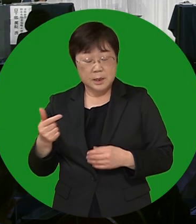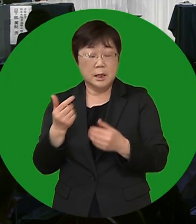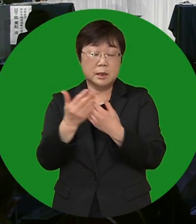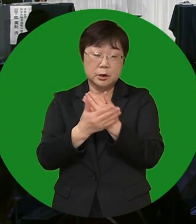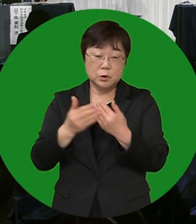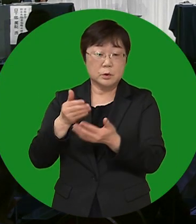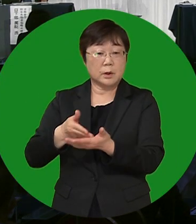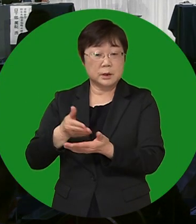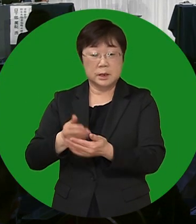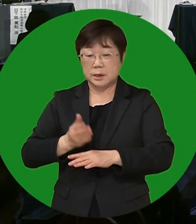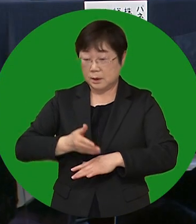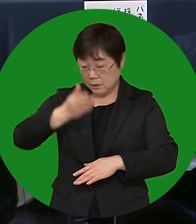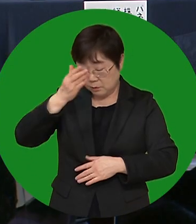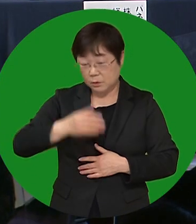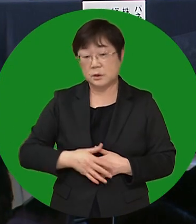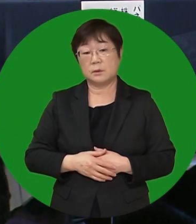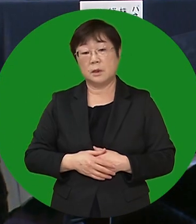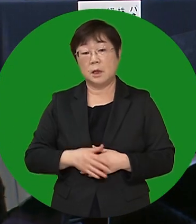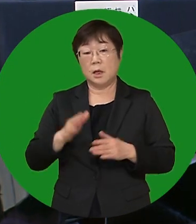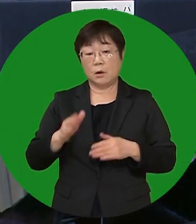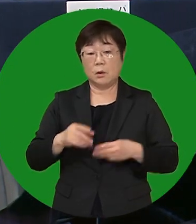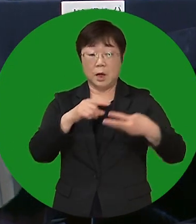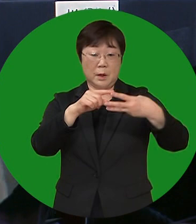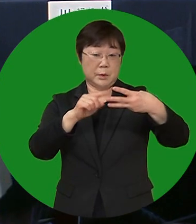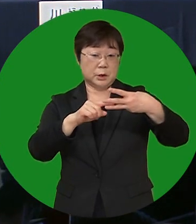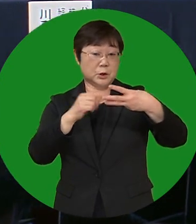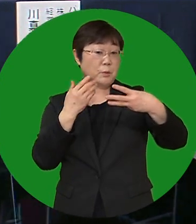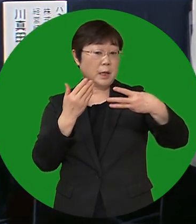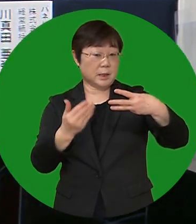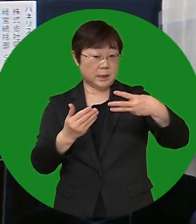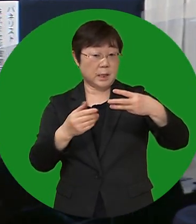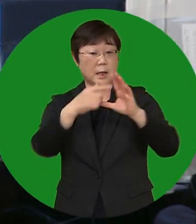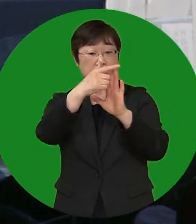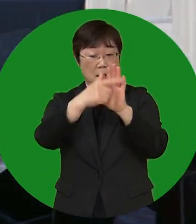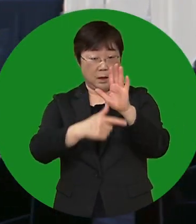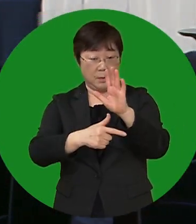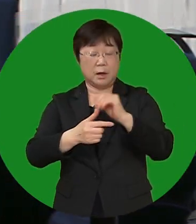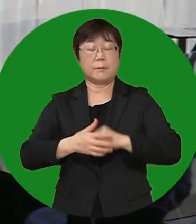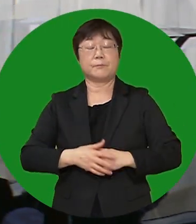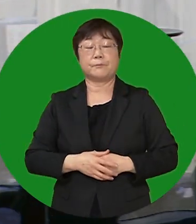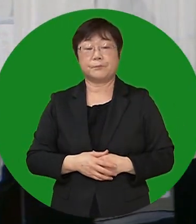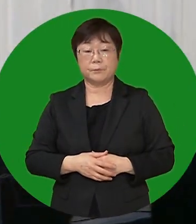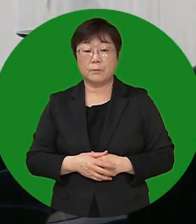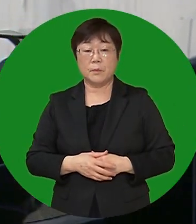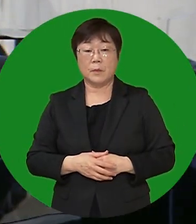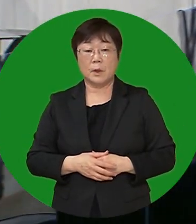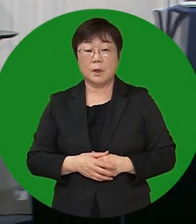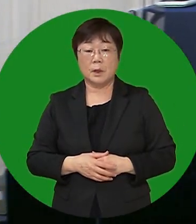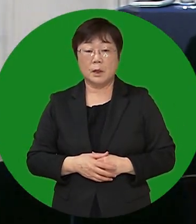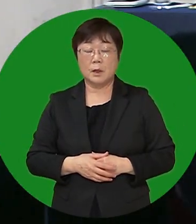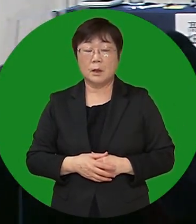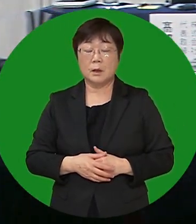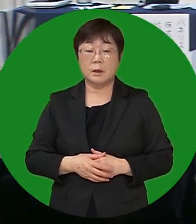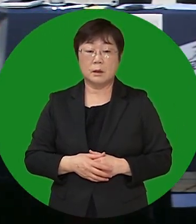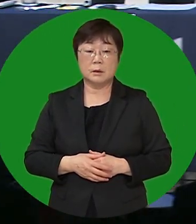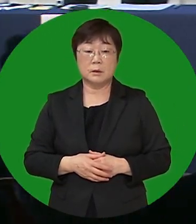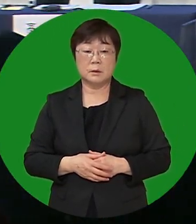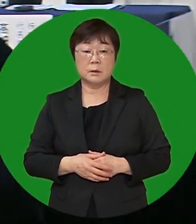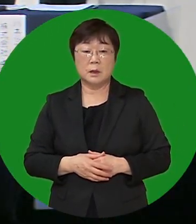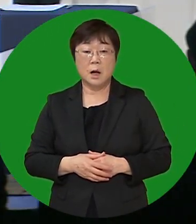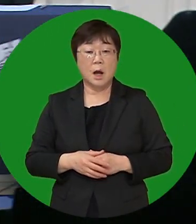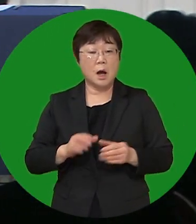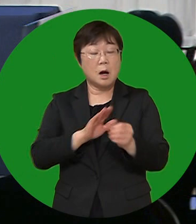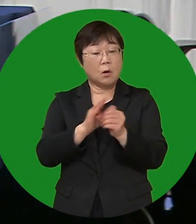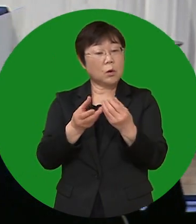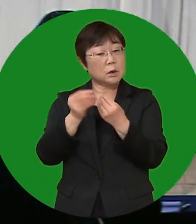貴重なお話どうもありがとうございました今度は3つ目の今回表記者なかったこととして3点目でこのシンポジウムのテーマでバル abus